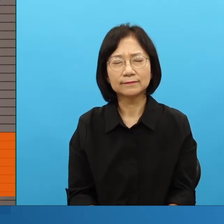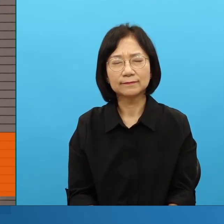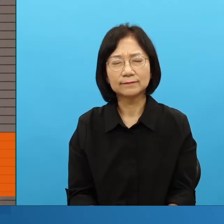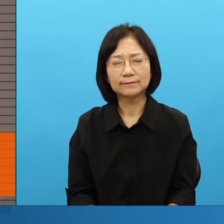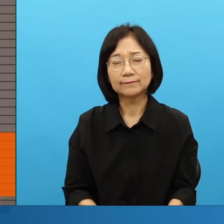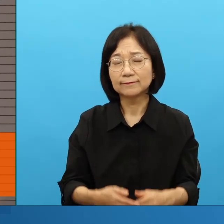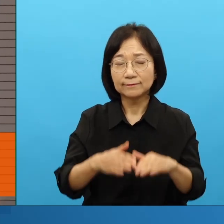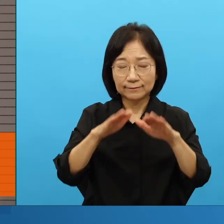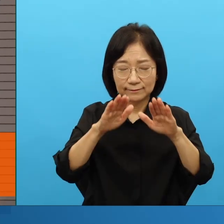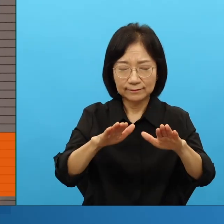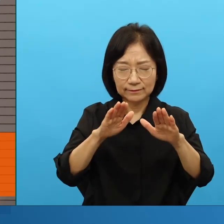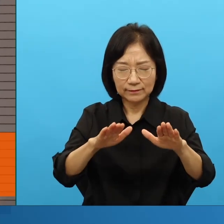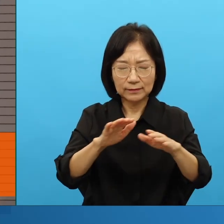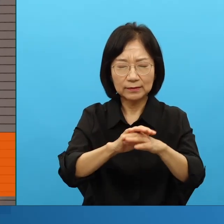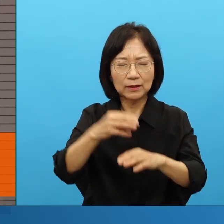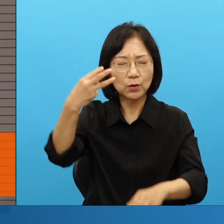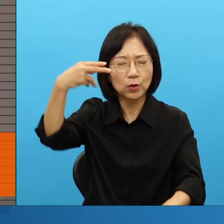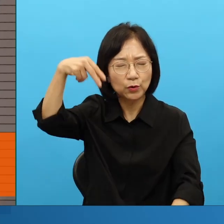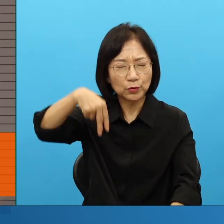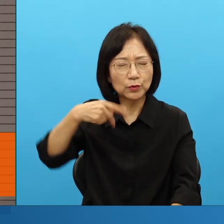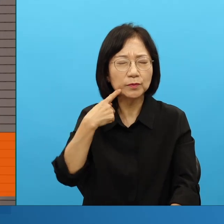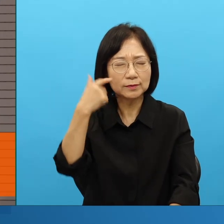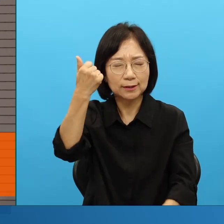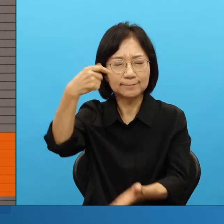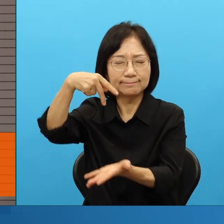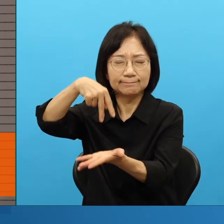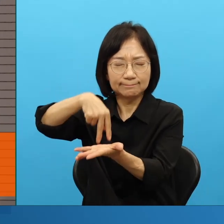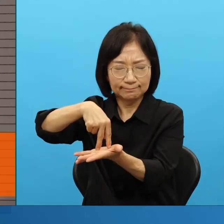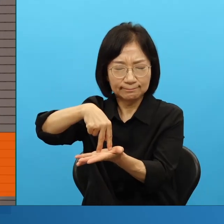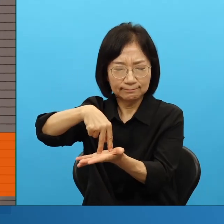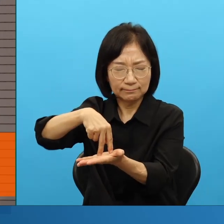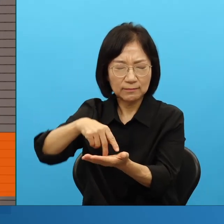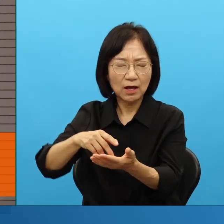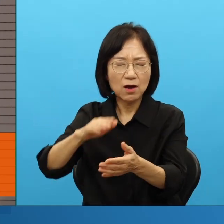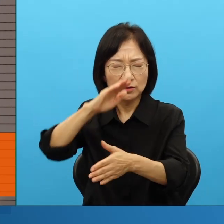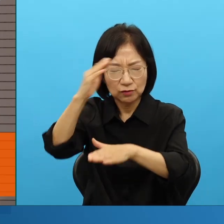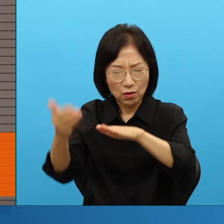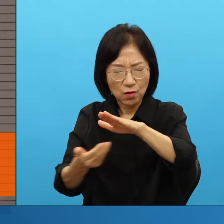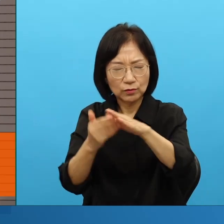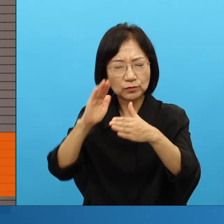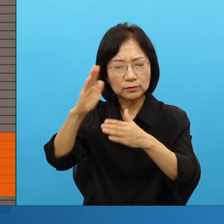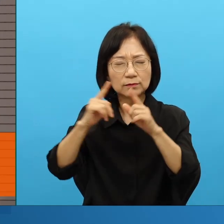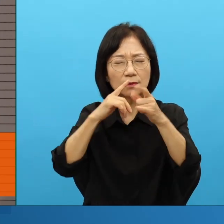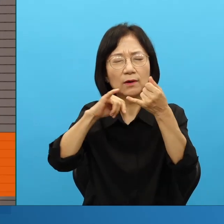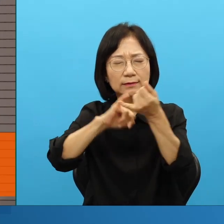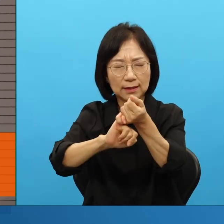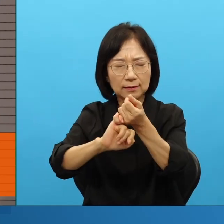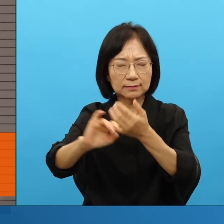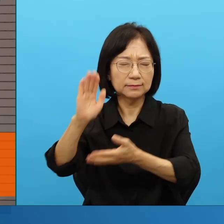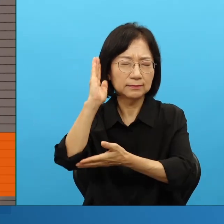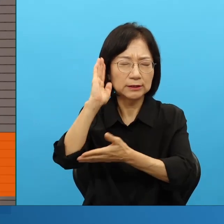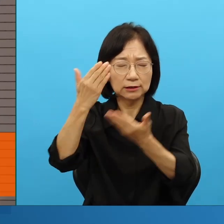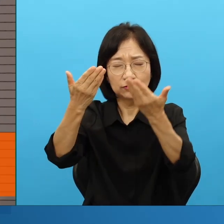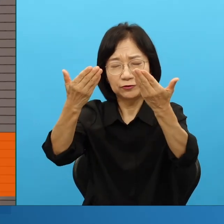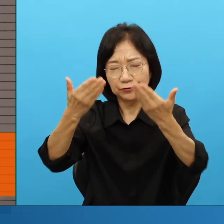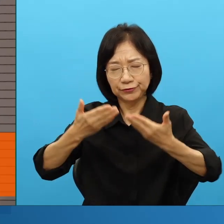오늘도 시대적인 전도자 유광수 목사님을 세우시고 성실 언약의 말씀 주심을 감사드립니다.